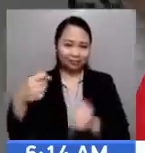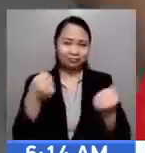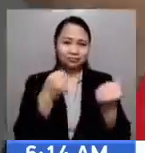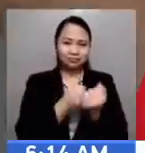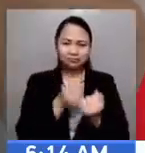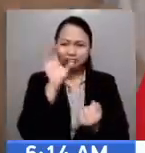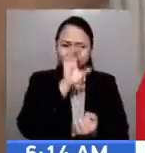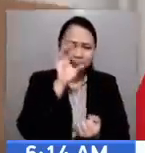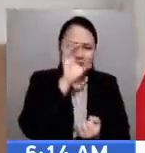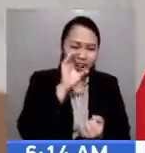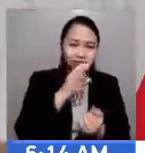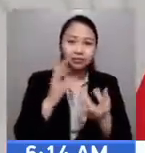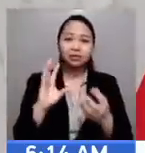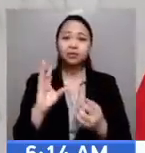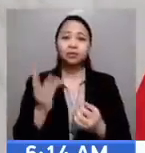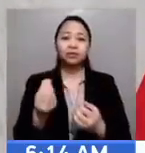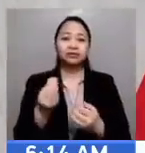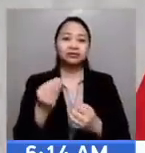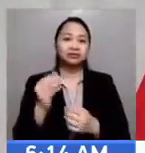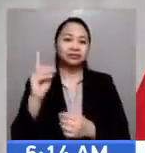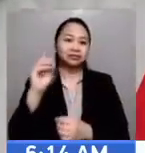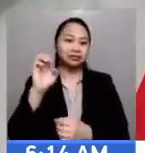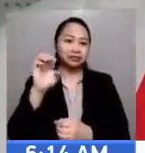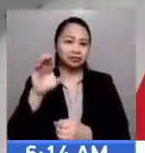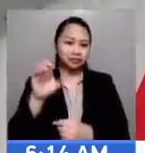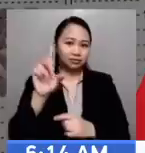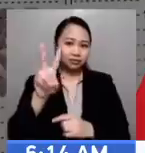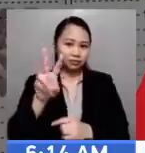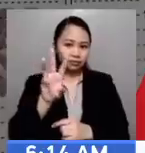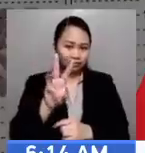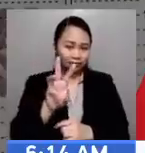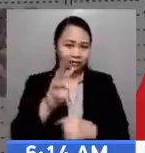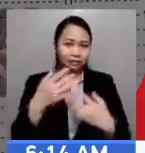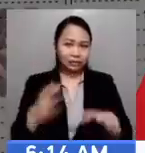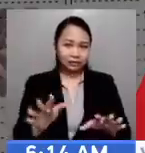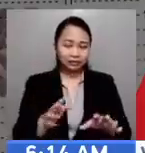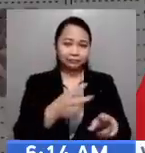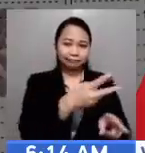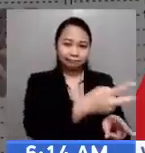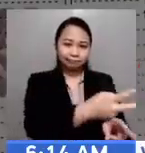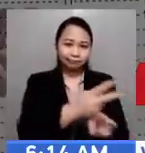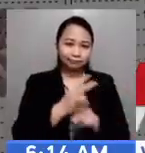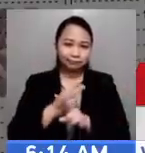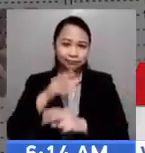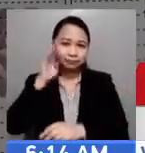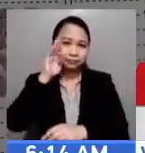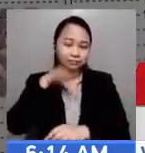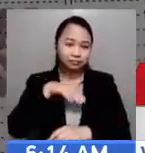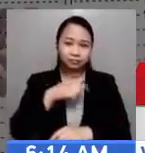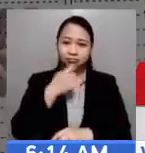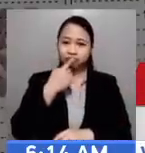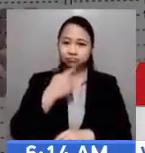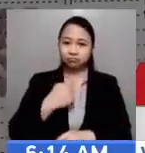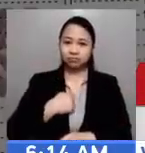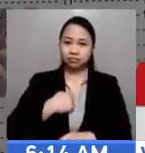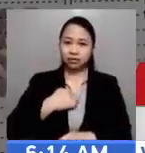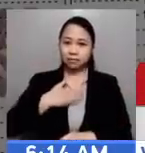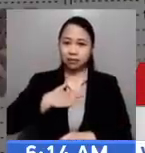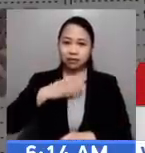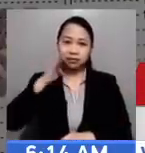wala sa kanyang sasakyan matapos hiramin ang kanyang kapatid. Nakiusap siya sa akin na para magkaroon siya ng other